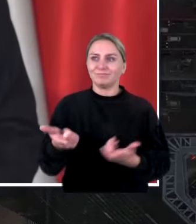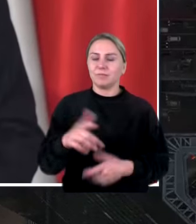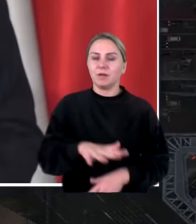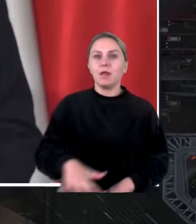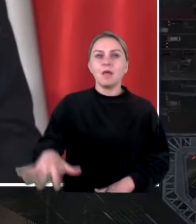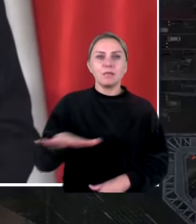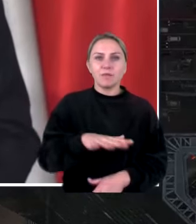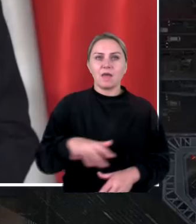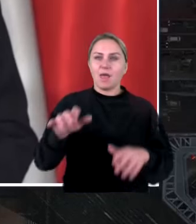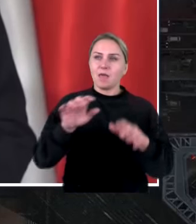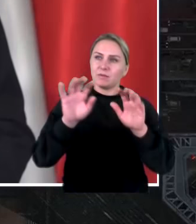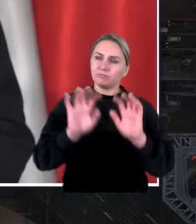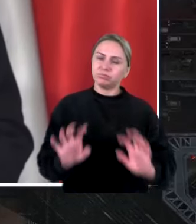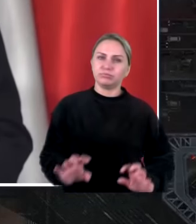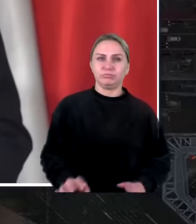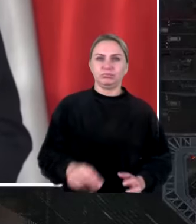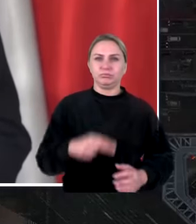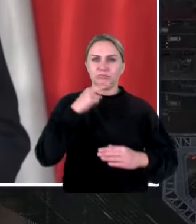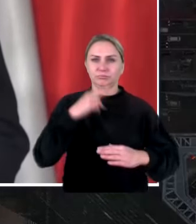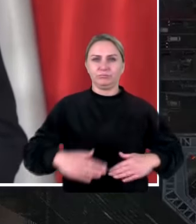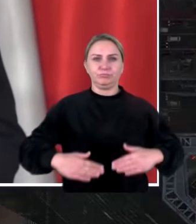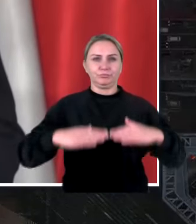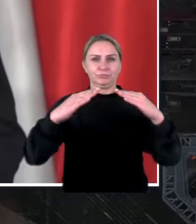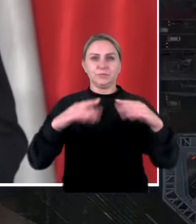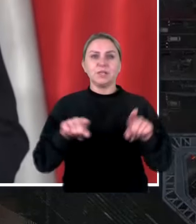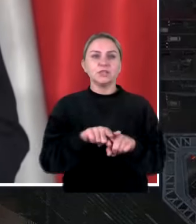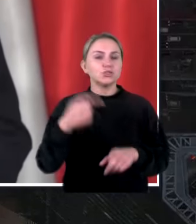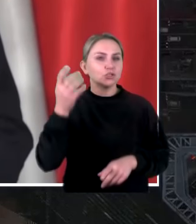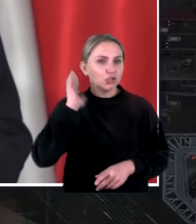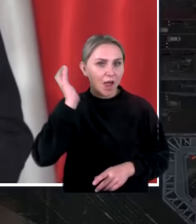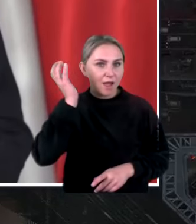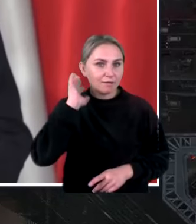na których była powódź. Republika Czeska została